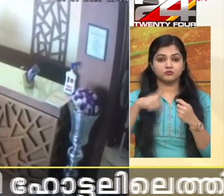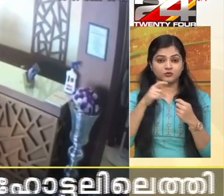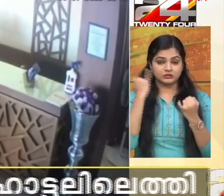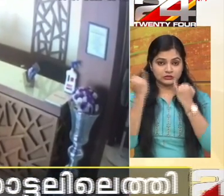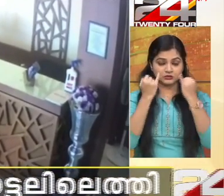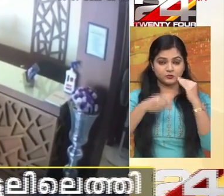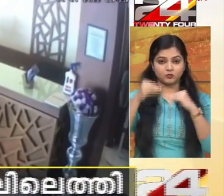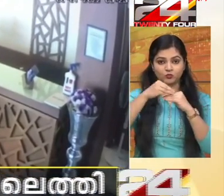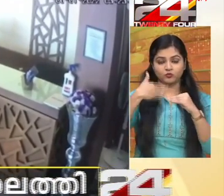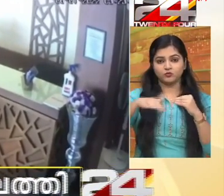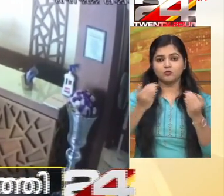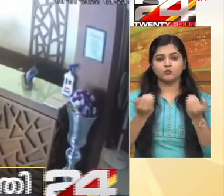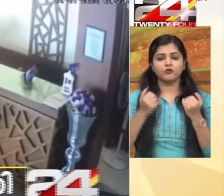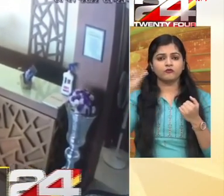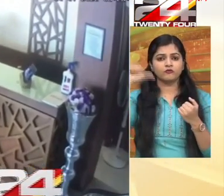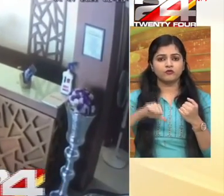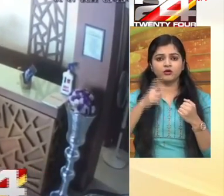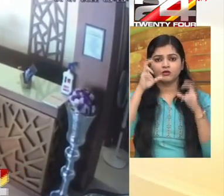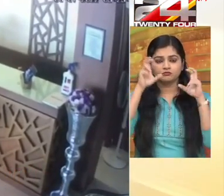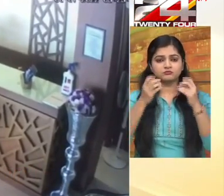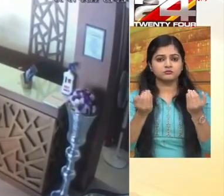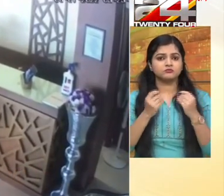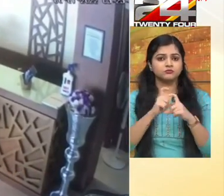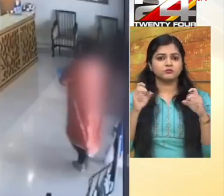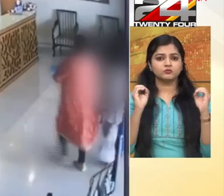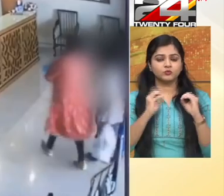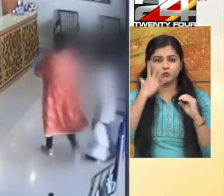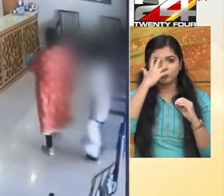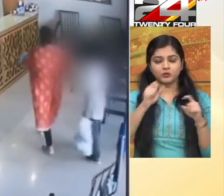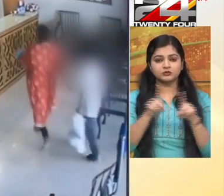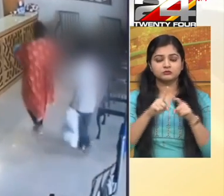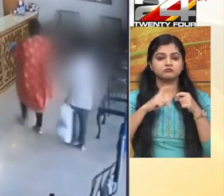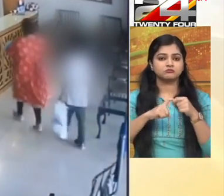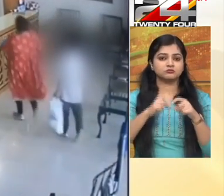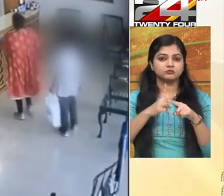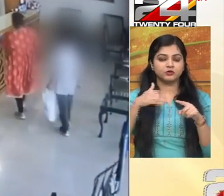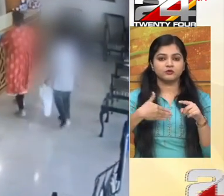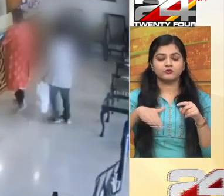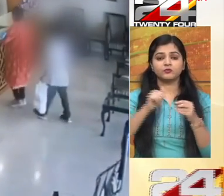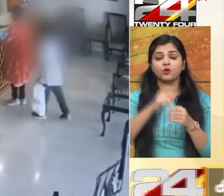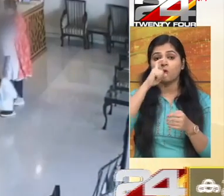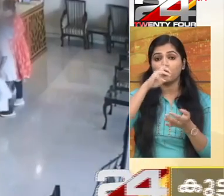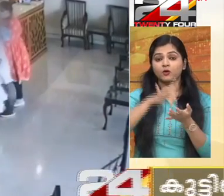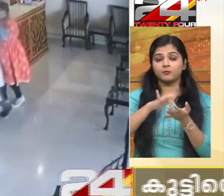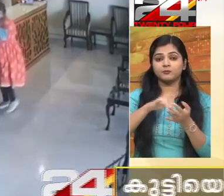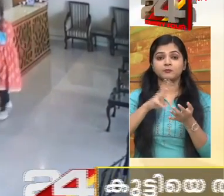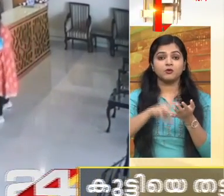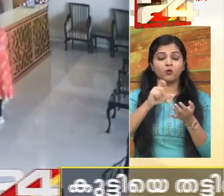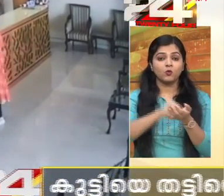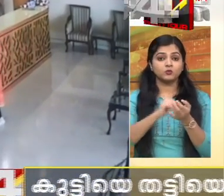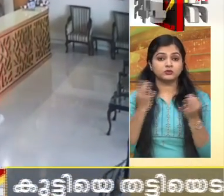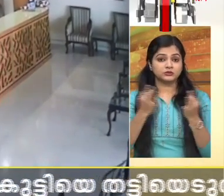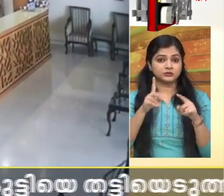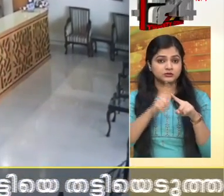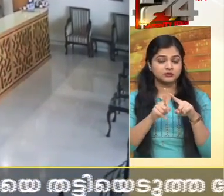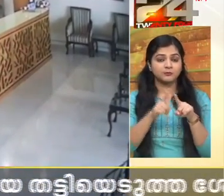വിശദീകരണം അല്പസമയത്തിനകം തന്നെ മന്ത്രി പറയുമെന്നാണ് നമ്മൾ മനസ്സിലാക്കുന്നത്. കോട്ടയം മെഡിക്കൽ കോളേജ് പോലെ അതീവ സുരക്ഷയുള്ള ഒരു മേഖലയിൽ നിന്ന് എപ്രകാരമാണ്